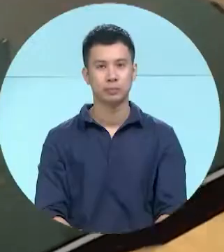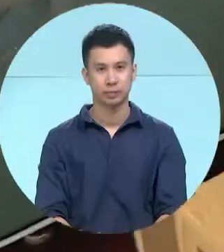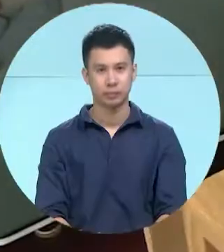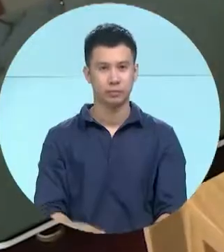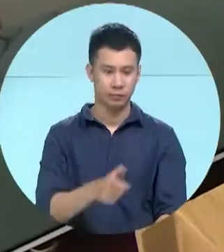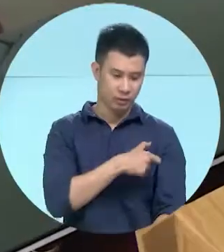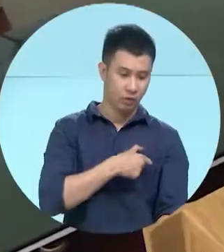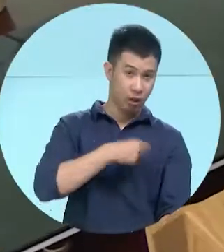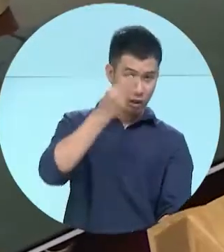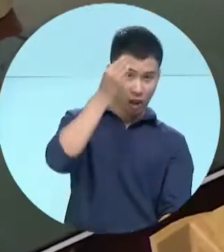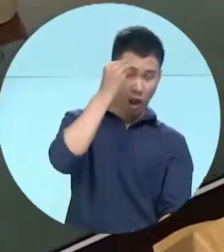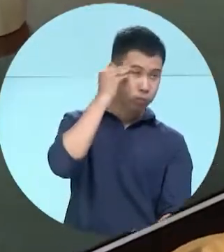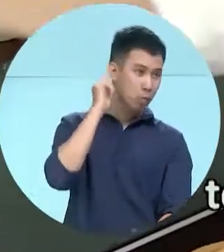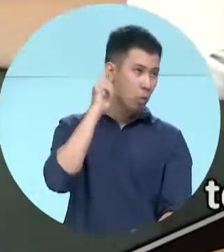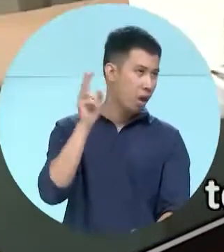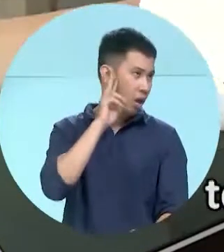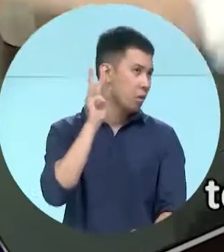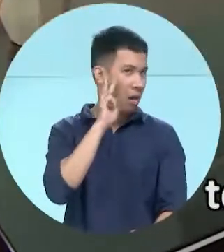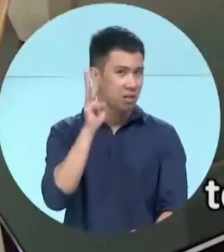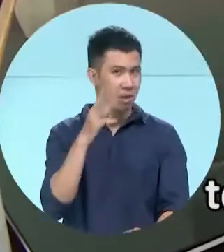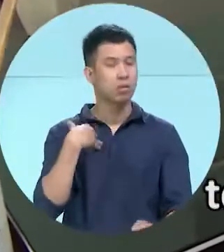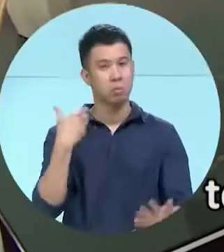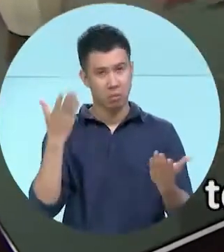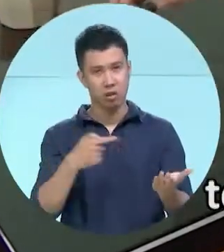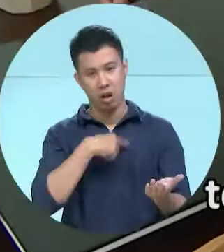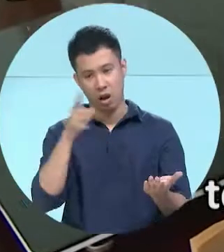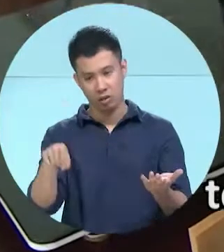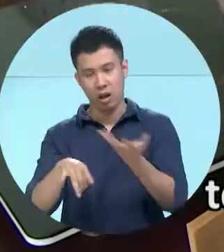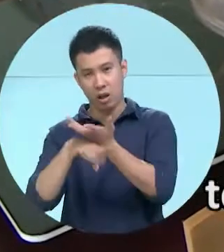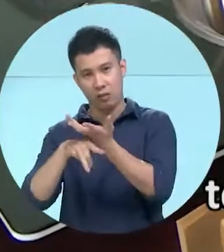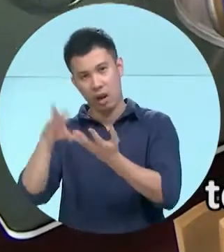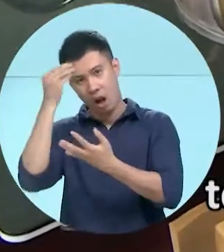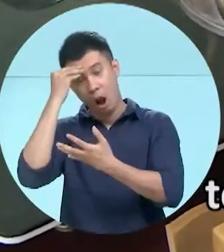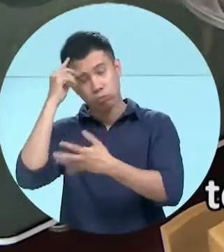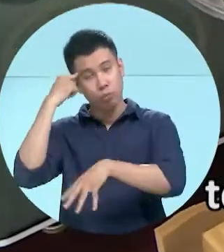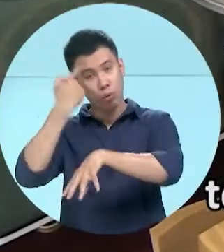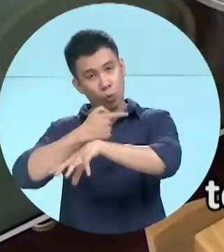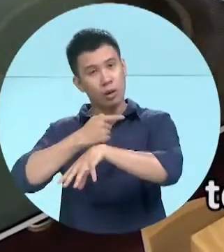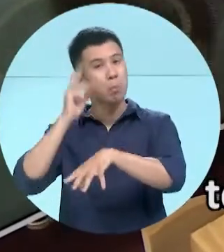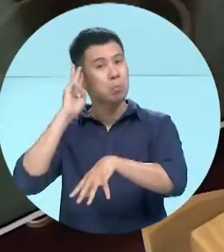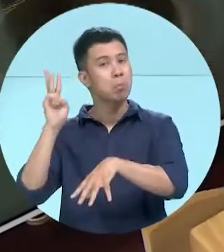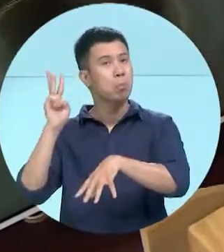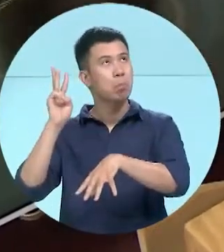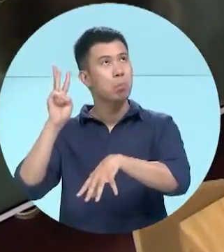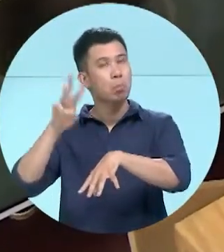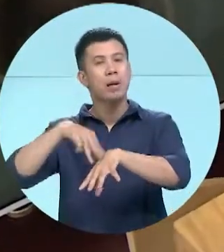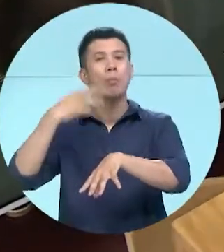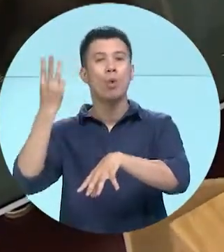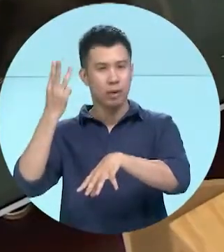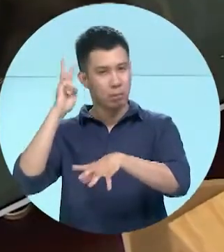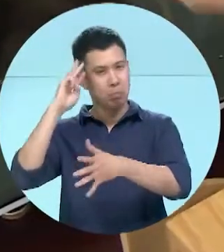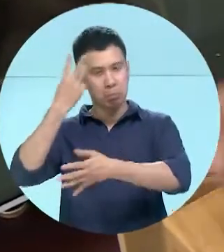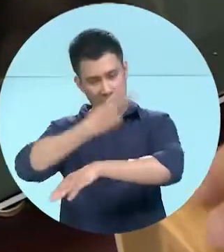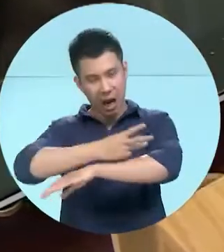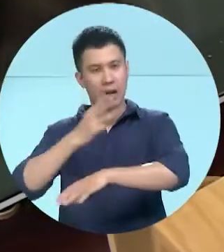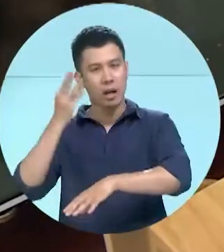Từ nhân viên học việc trong vài tiếng mỗi tuần, giờ Hoàng tới Simple Coffee học việc tuần 3 buổi, mỗi buổi 4 tiếng. Hoàng được đào tạo các